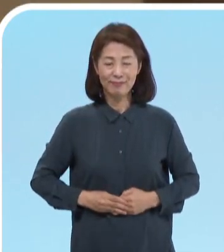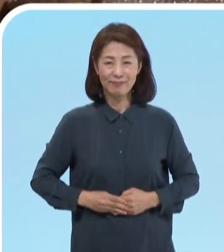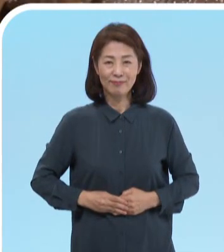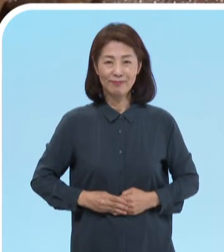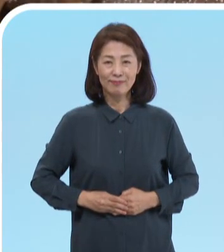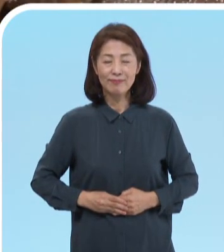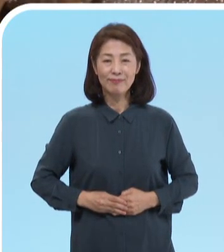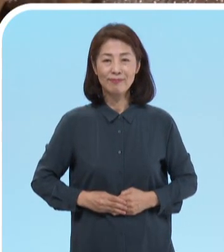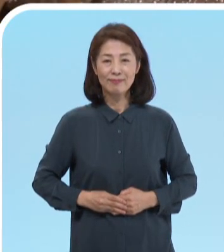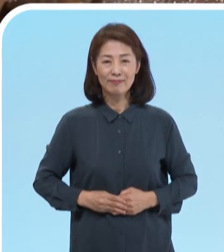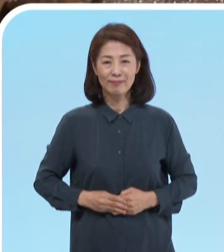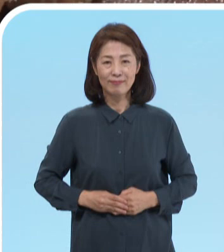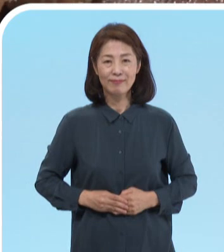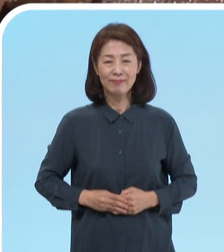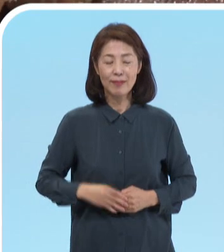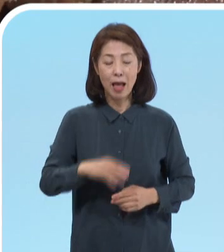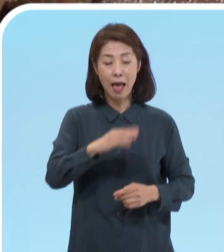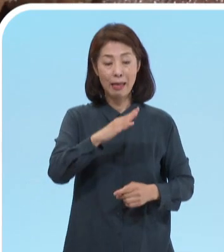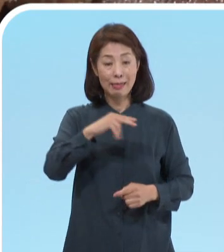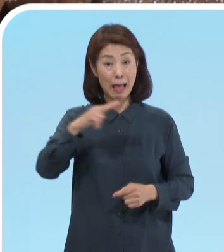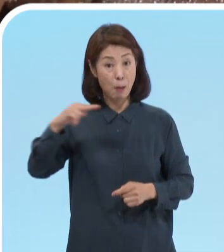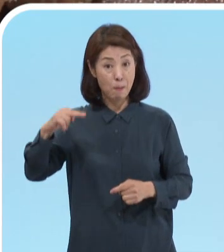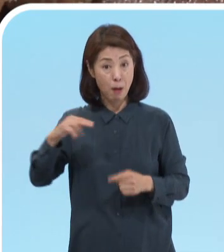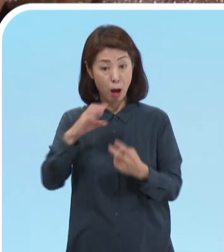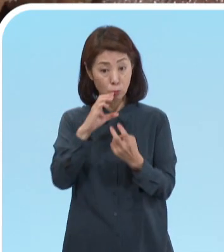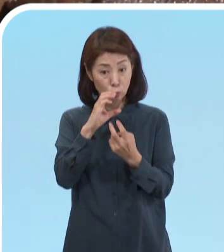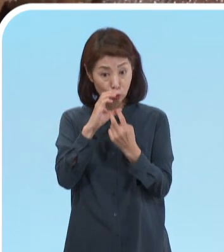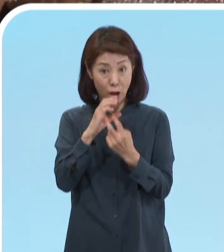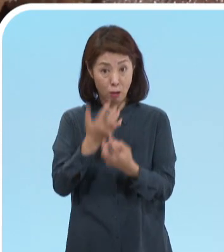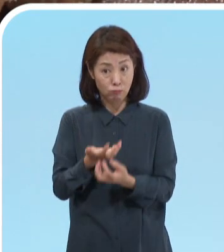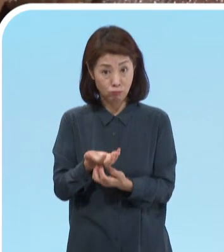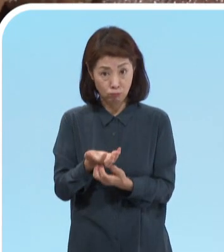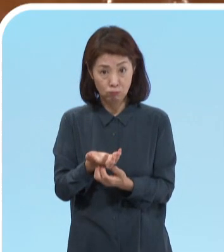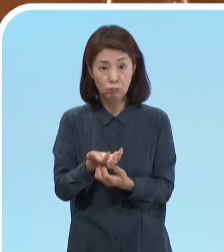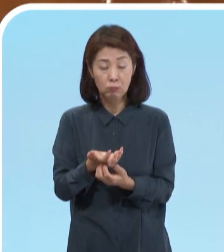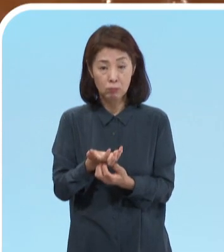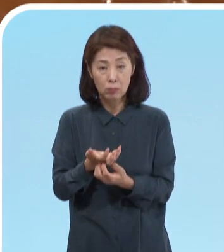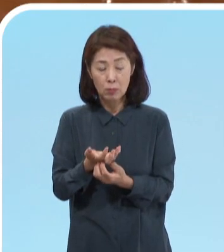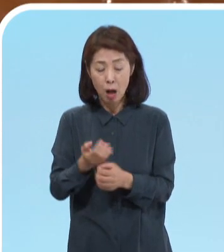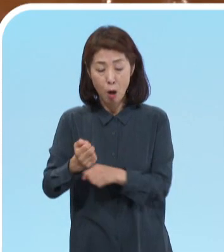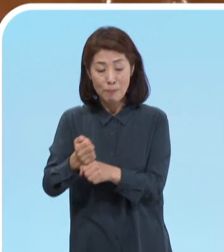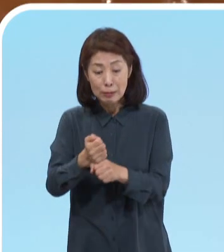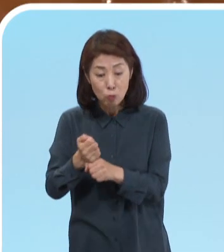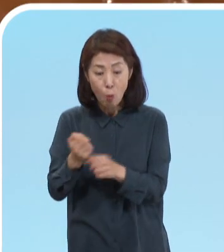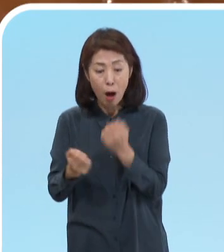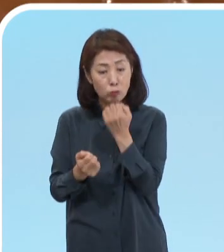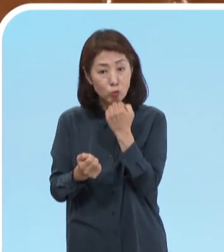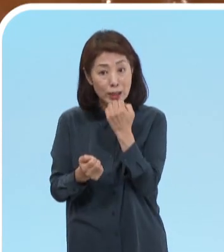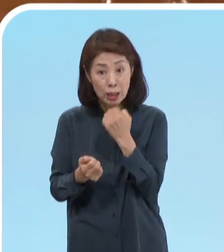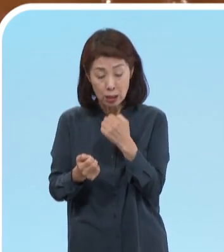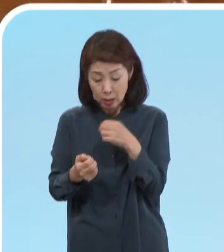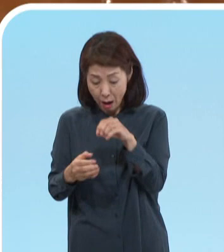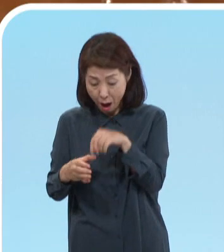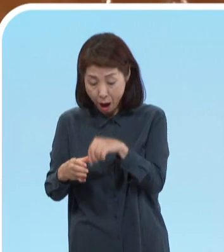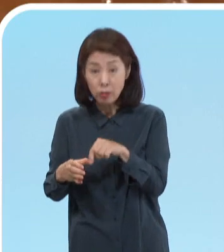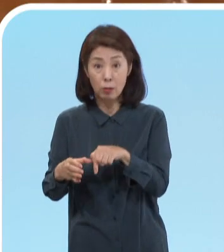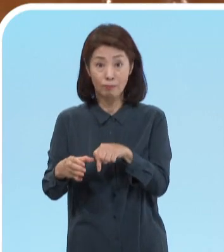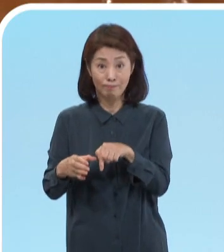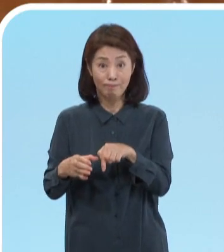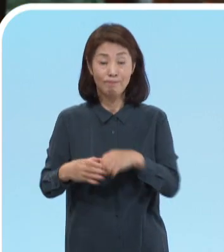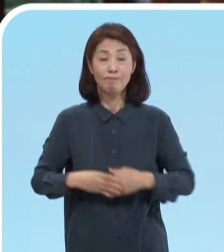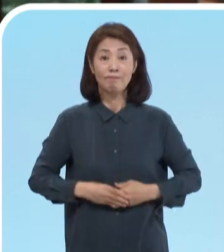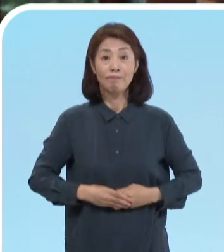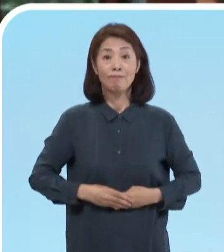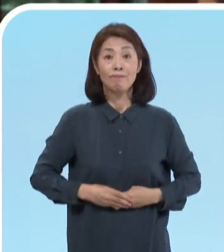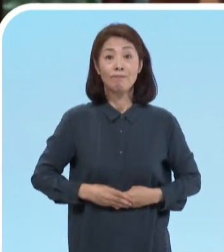しい。 続いては丹波豚の炭火焼き。栗を練り込んだお味噌をつけていただきます